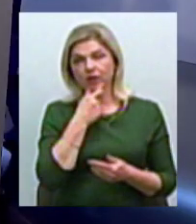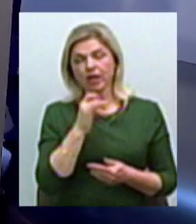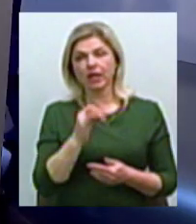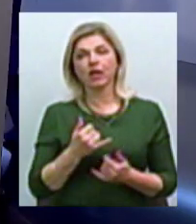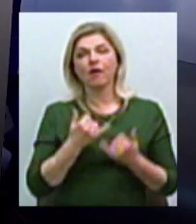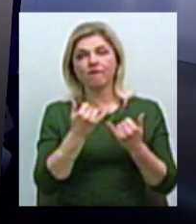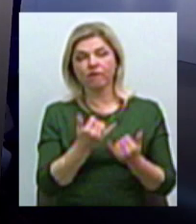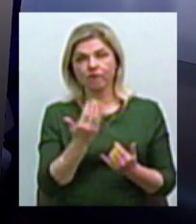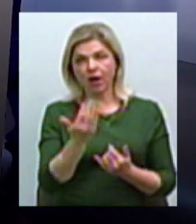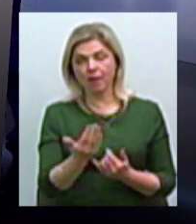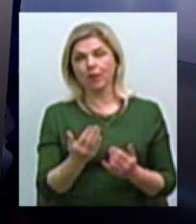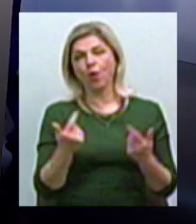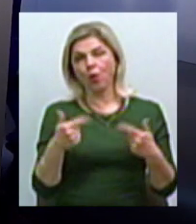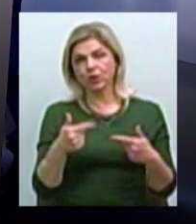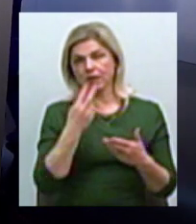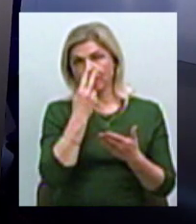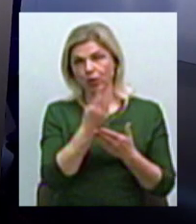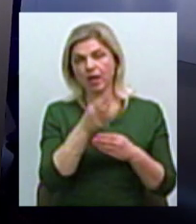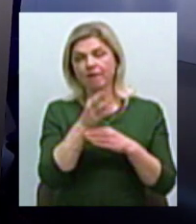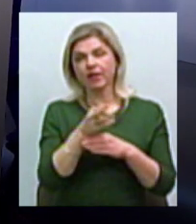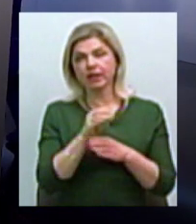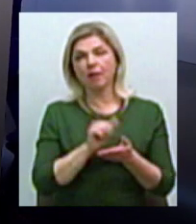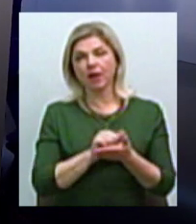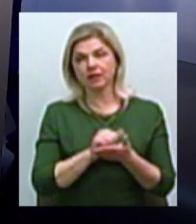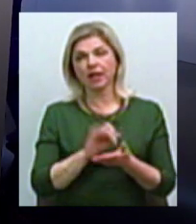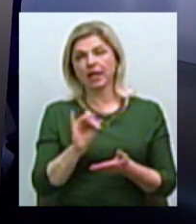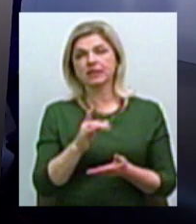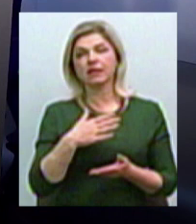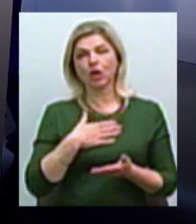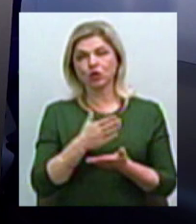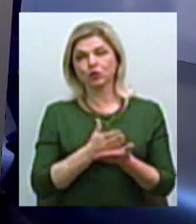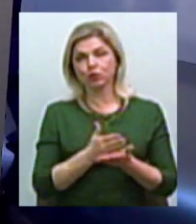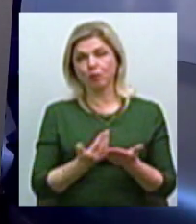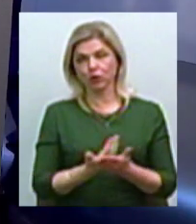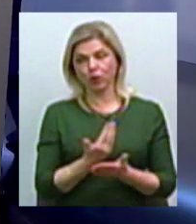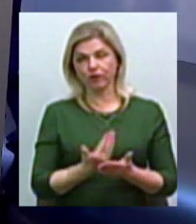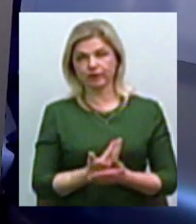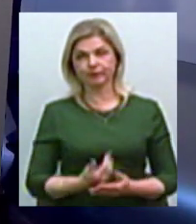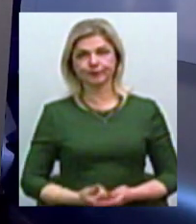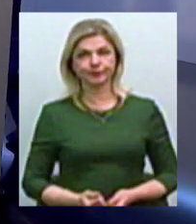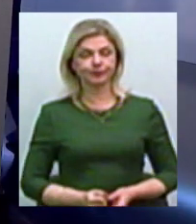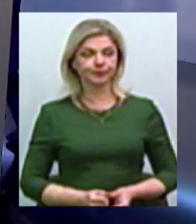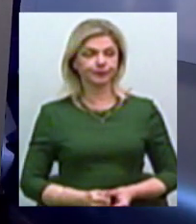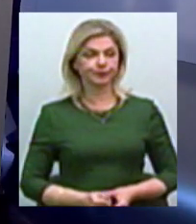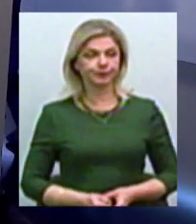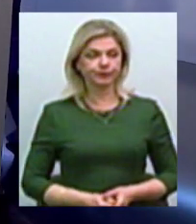шановні гості, передивитися відеоматеріал наших колег зі служби новин Світлани Кльосової та Юлії Фільмон.